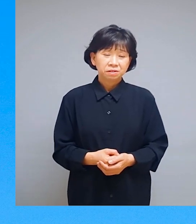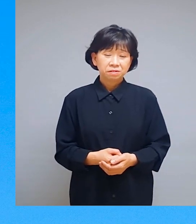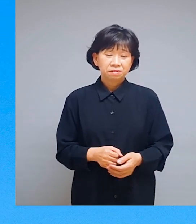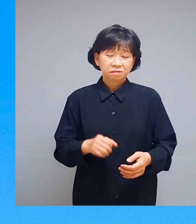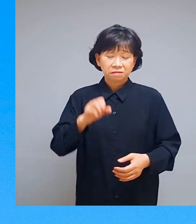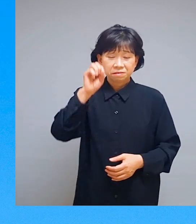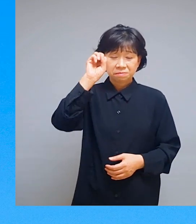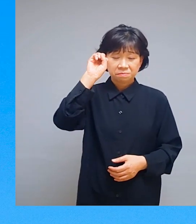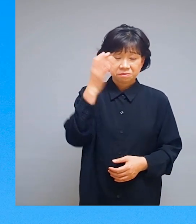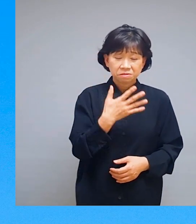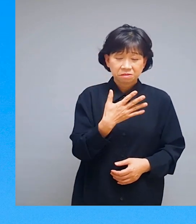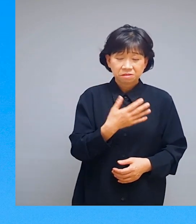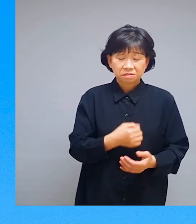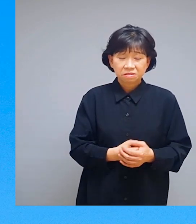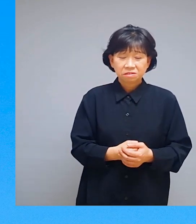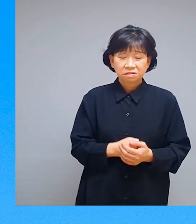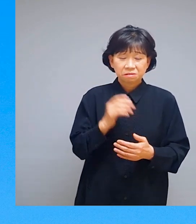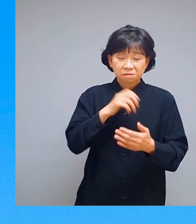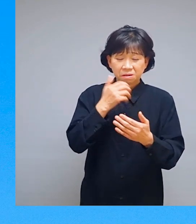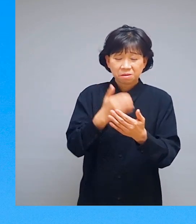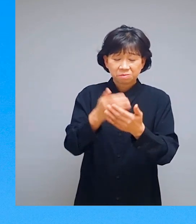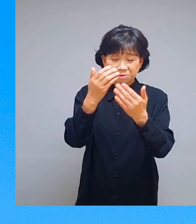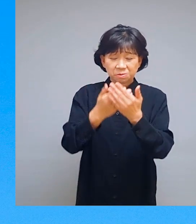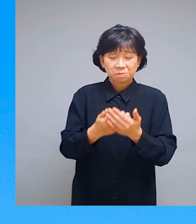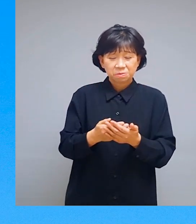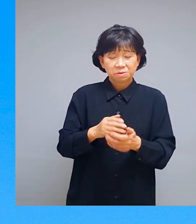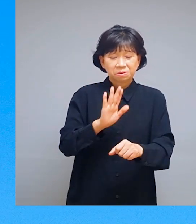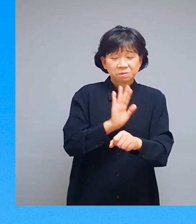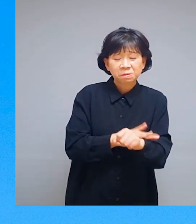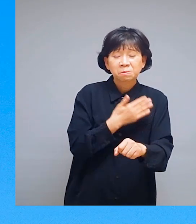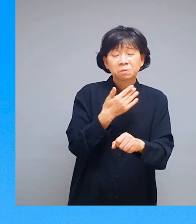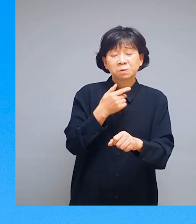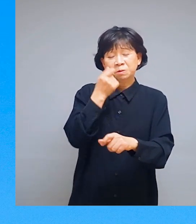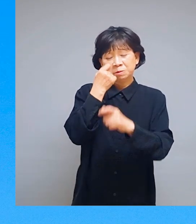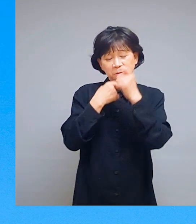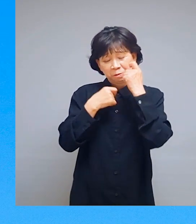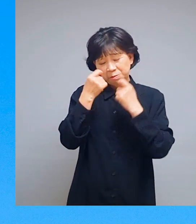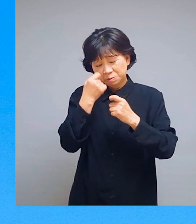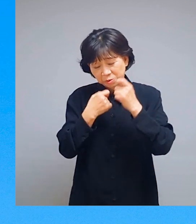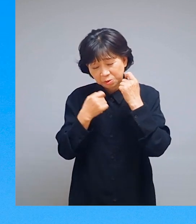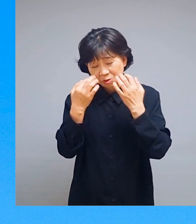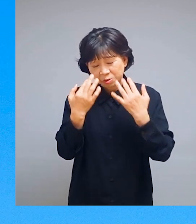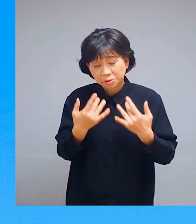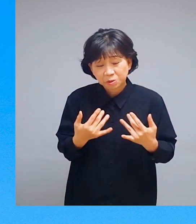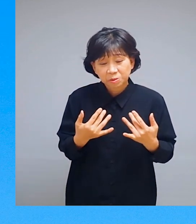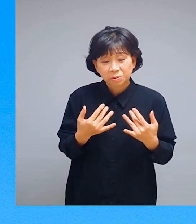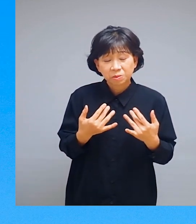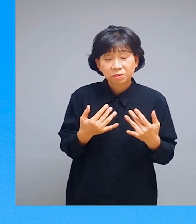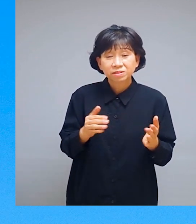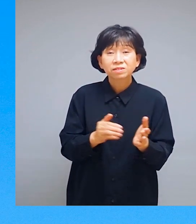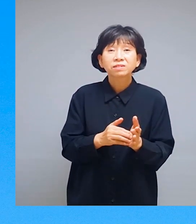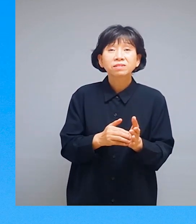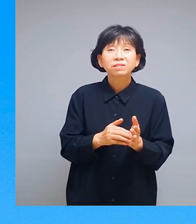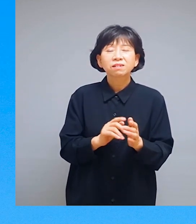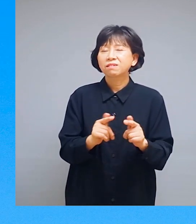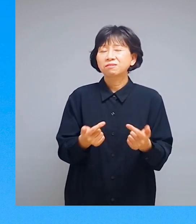하나님 잘못했어요. 눈물 뚝뚝 흘리면서 교회에서 은혜 받았는데 교회 문을 열고 나가서